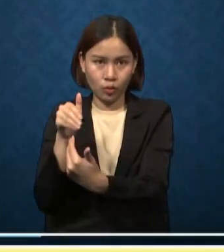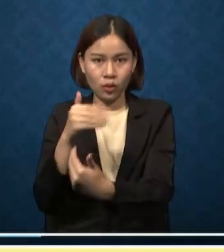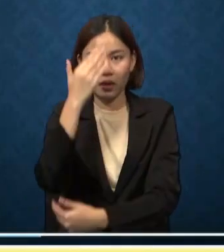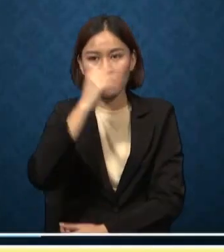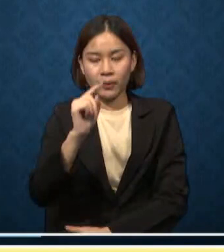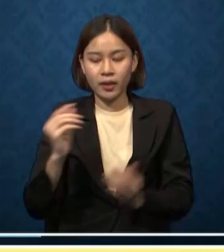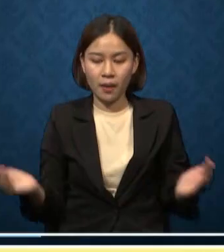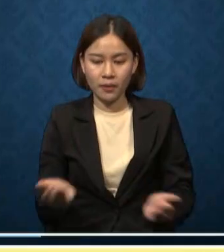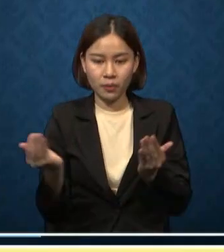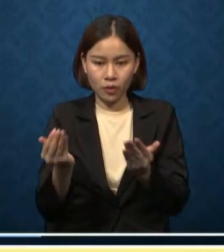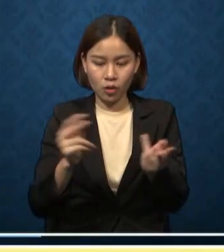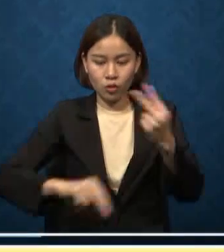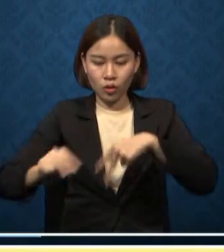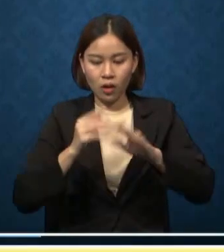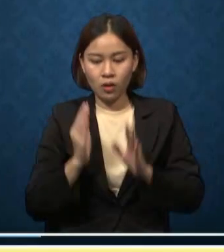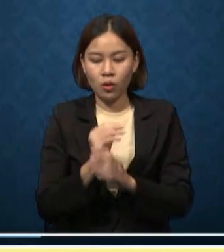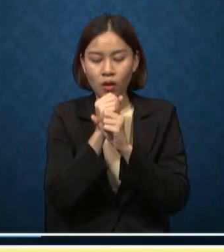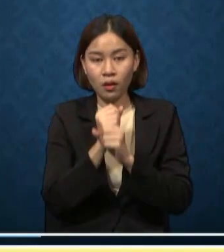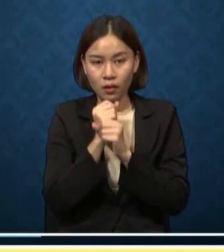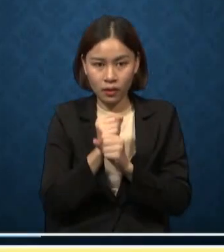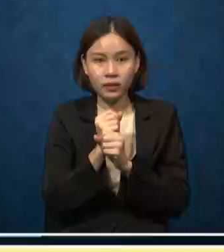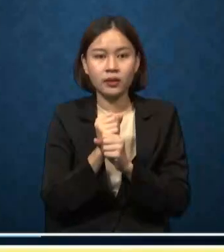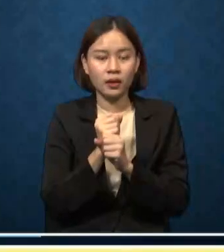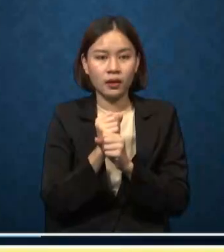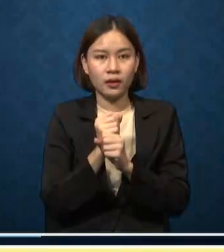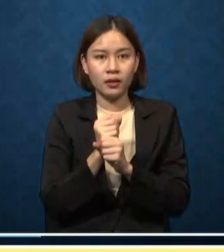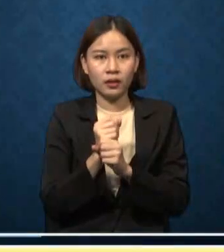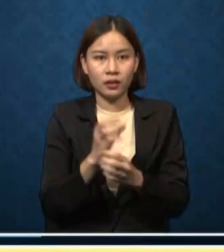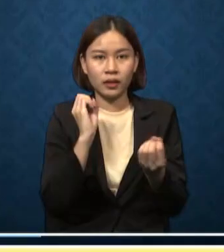ช่วยสนับสนุนการดูแลผู้สูงอายุในภาวะ